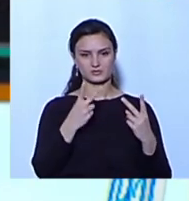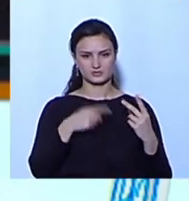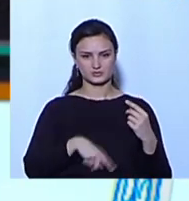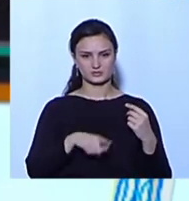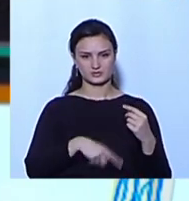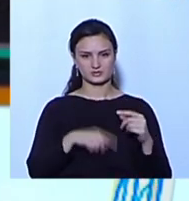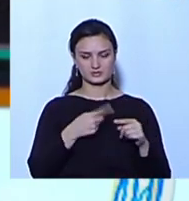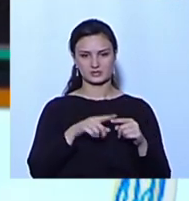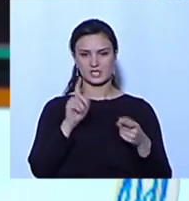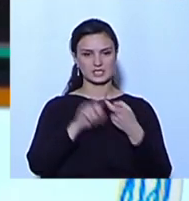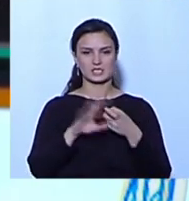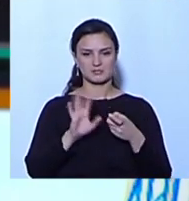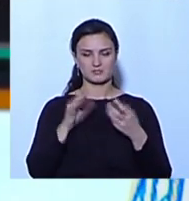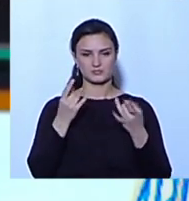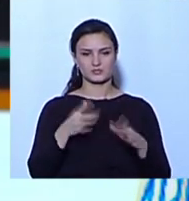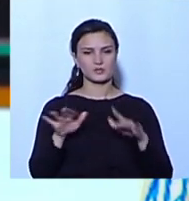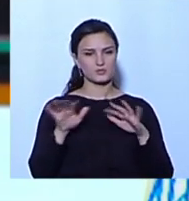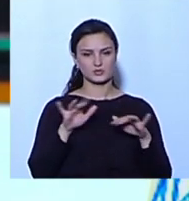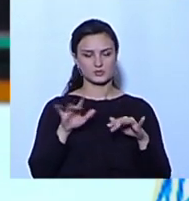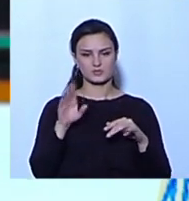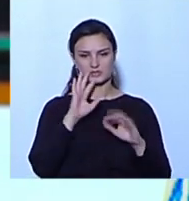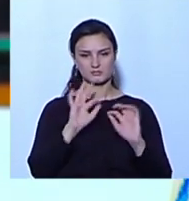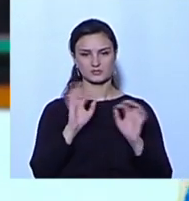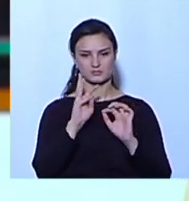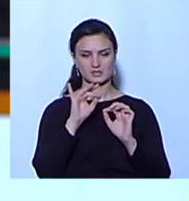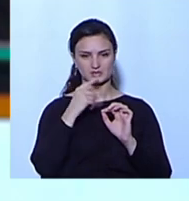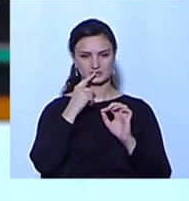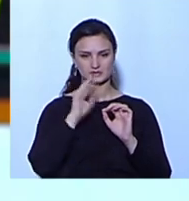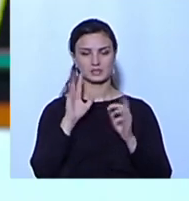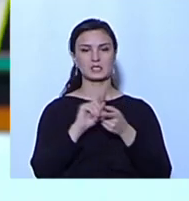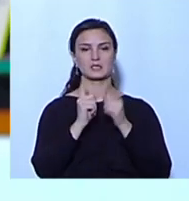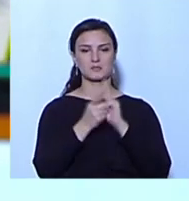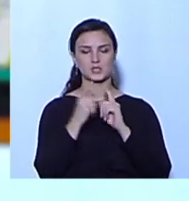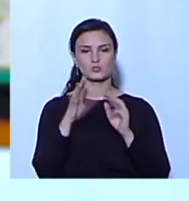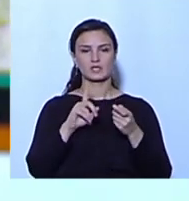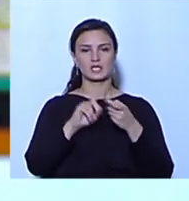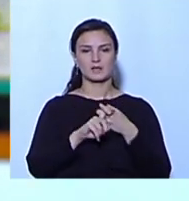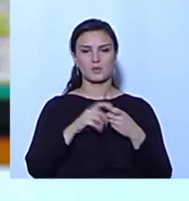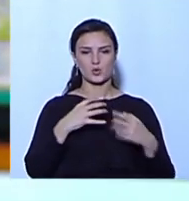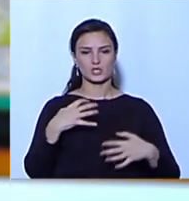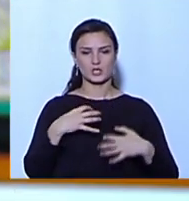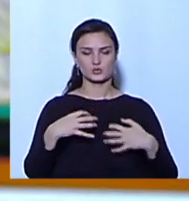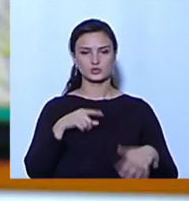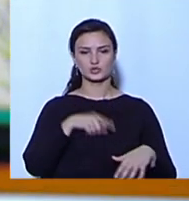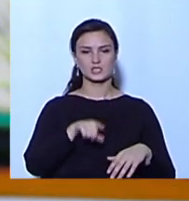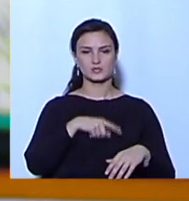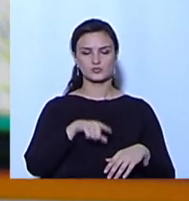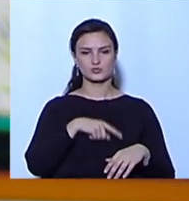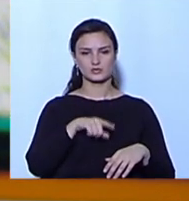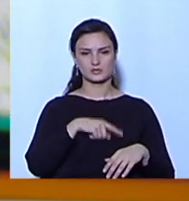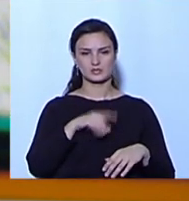ანუ ეს არ ეხება უბრალოდ მოძრაობას, როგორც ხალბატონმა მარინა მაგვიხსნა, არამედ ეს უკვე ეხება ორგანოებს, ეს არის შარდის